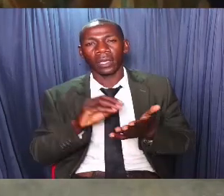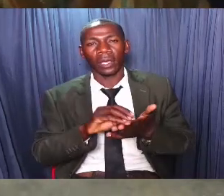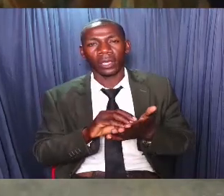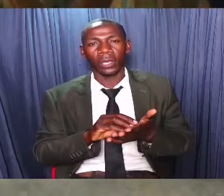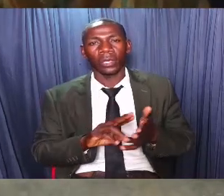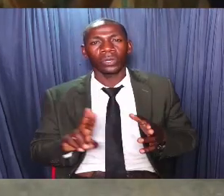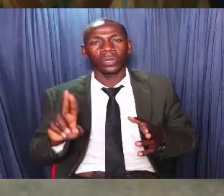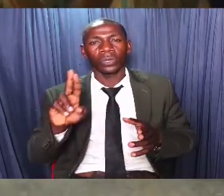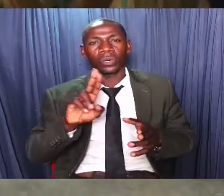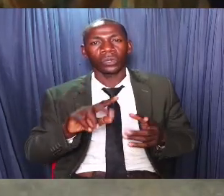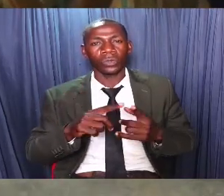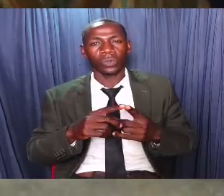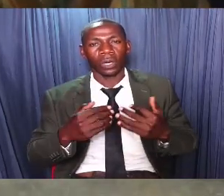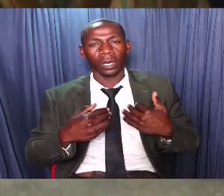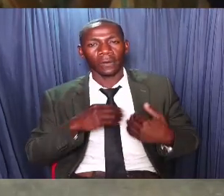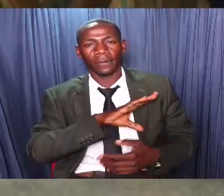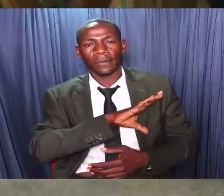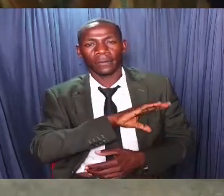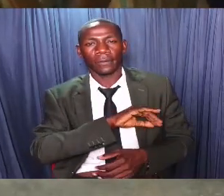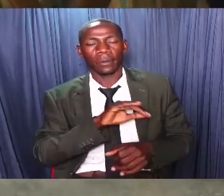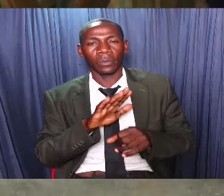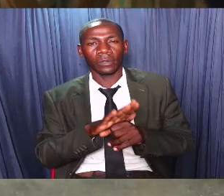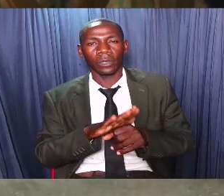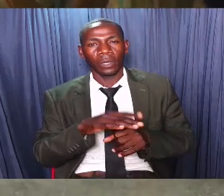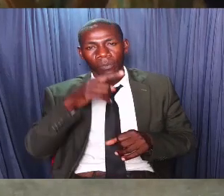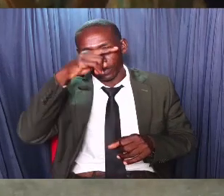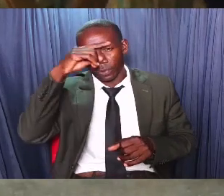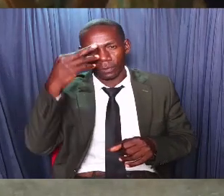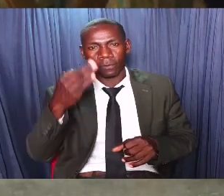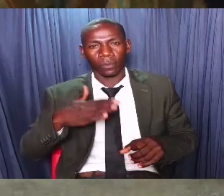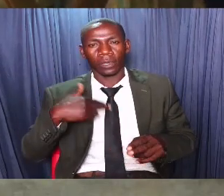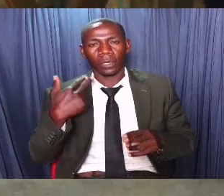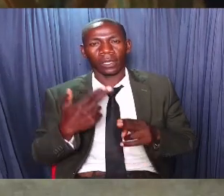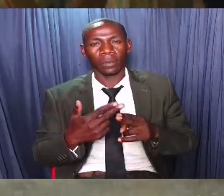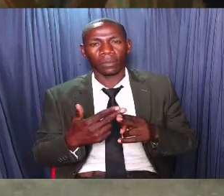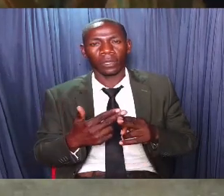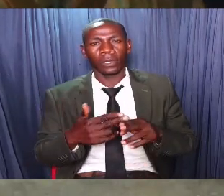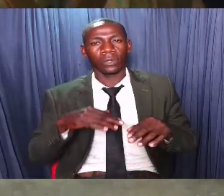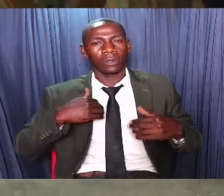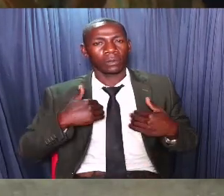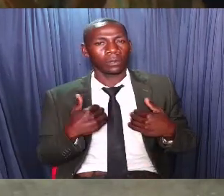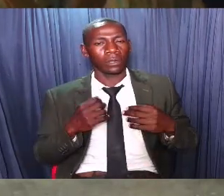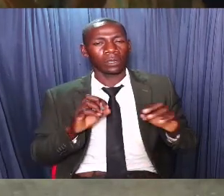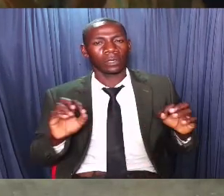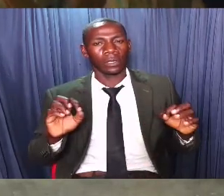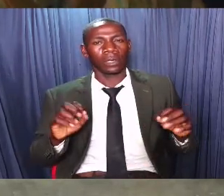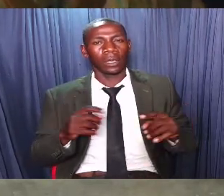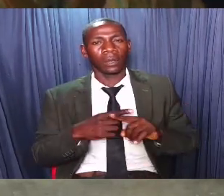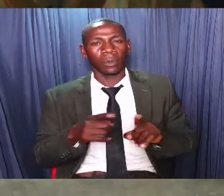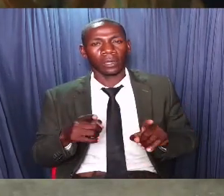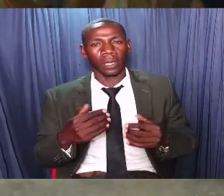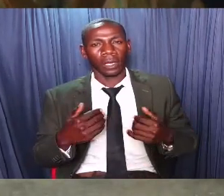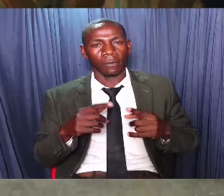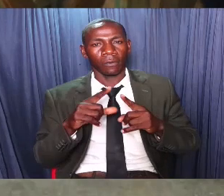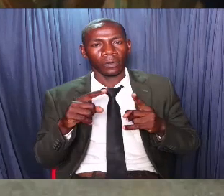ulikuwa na subira na kuvumilia kwa ajili ya jina langu wala hukuchoka. Lakini nina